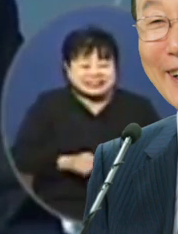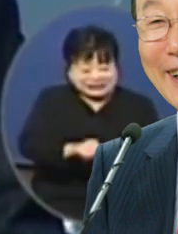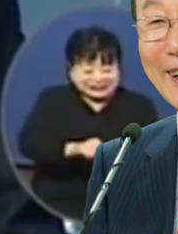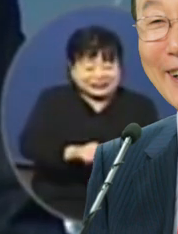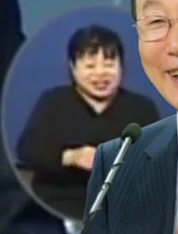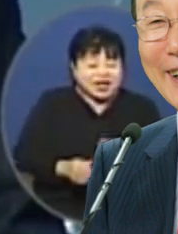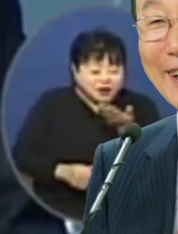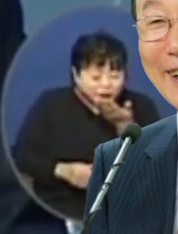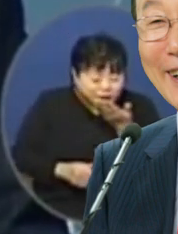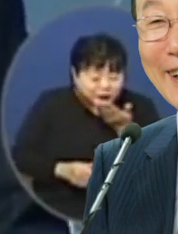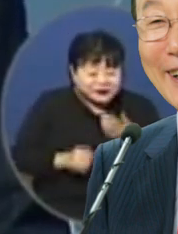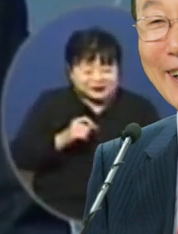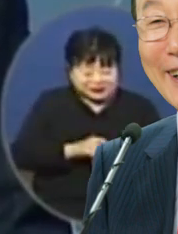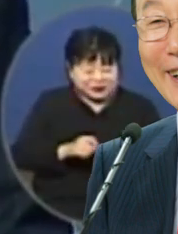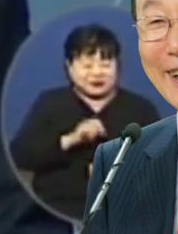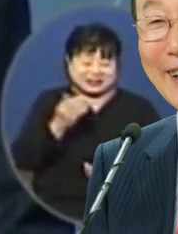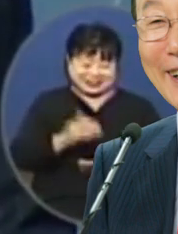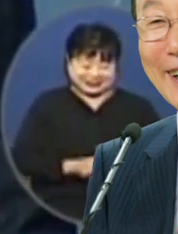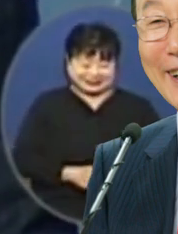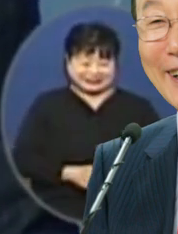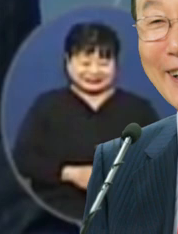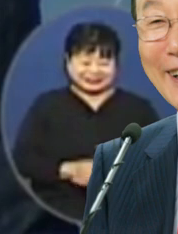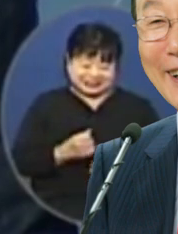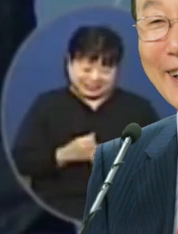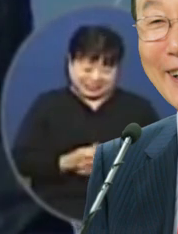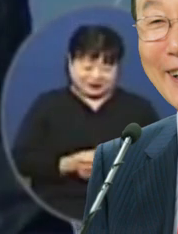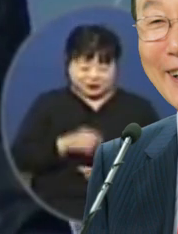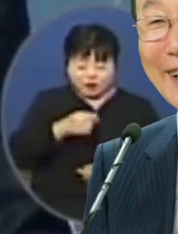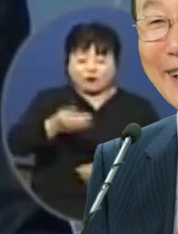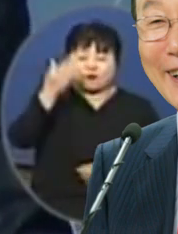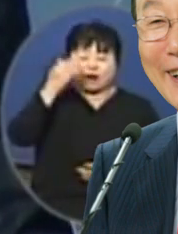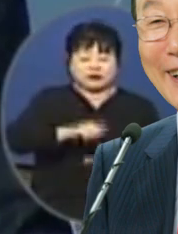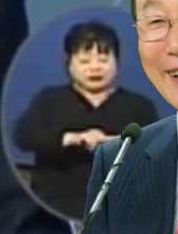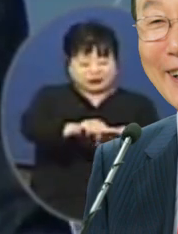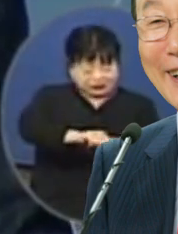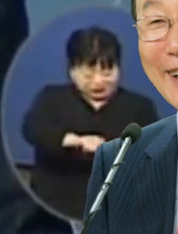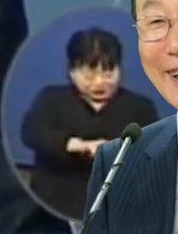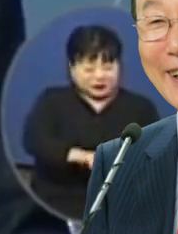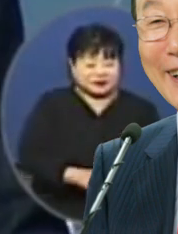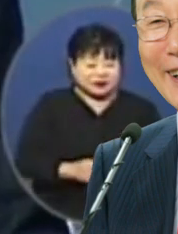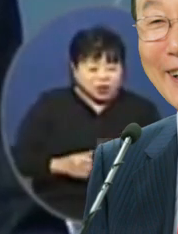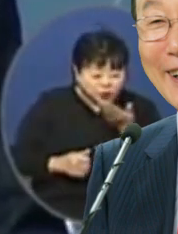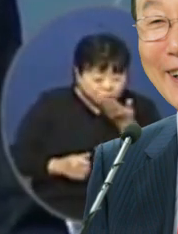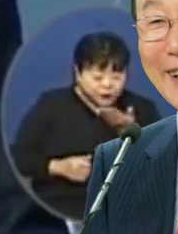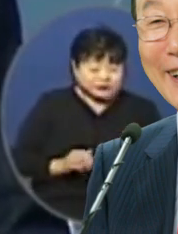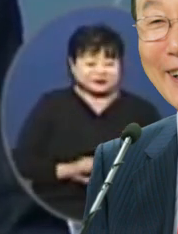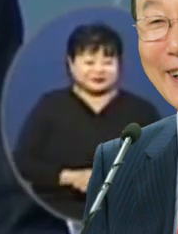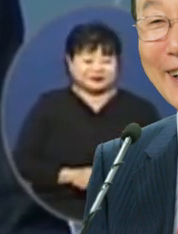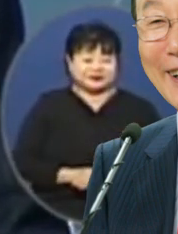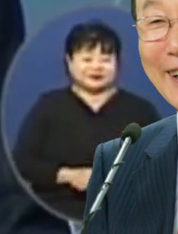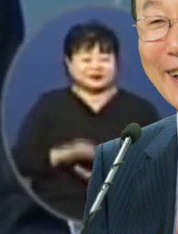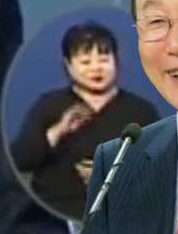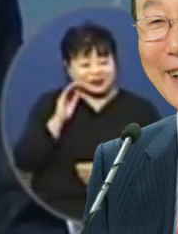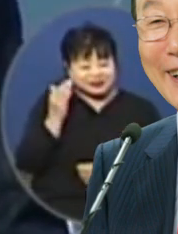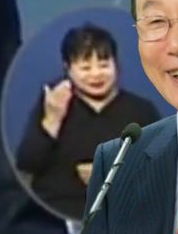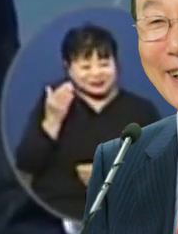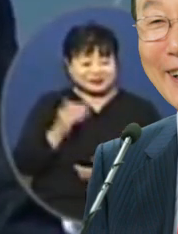지우개로 지울 수 있는 연필인 것입니다. 그러므로 과거를 전부 다 예수님은 지워버리시는 지우개가